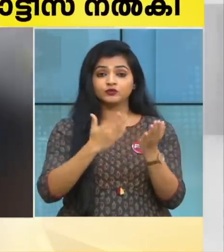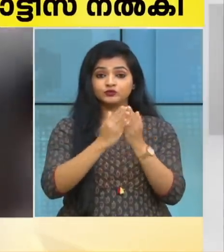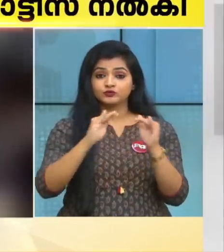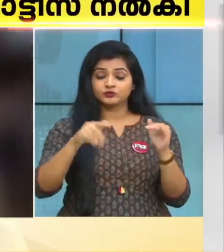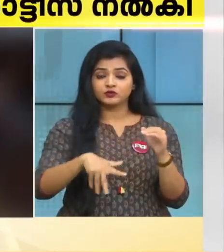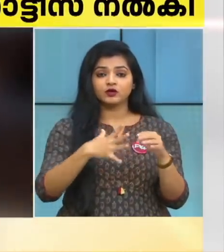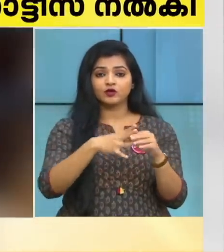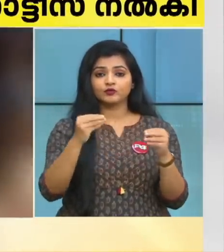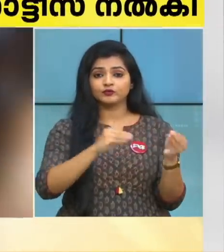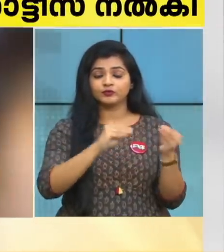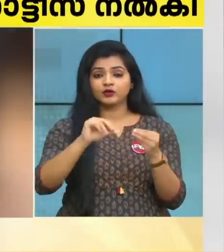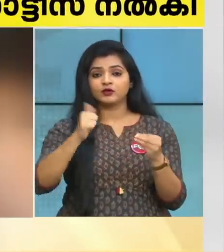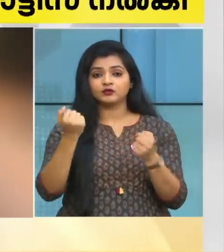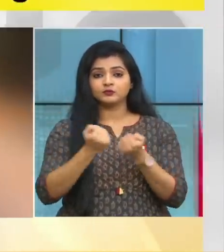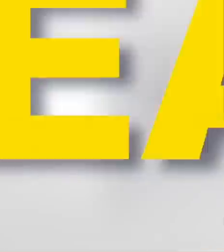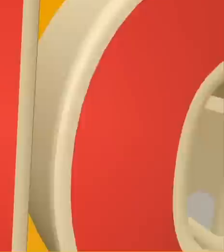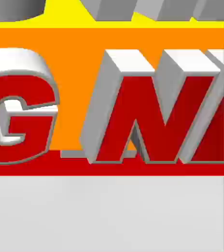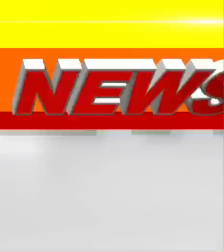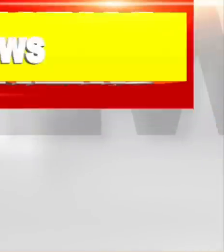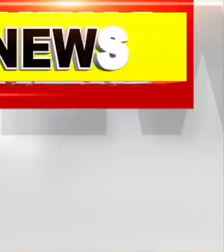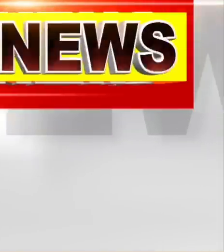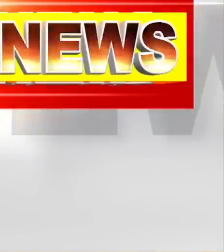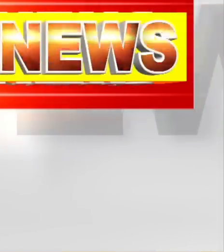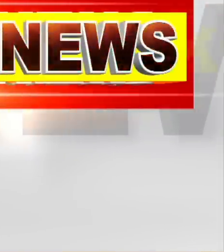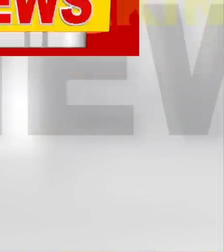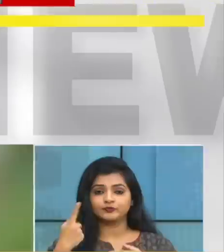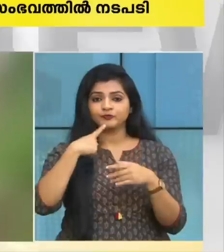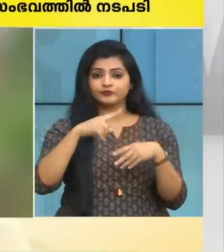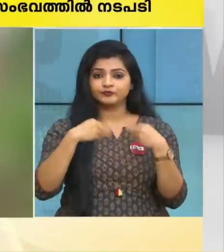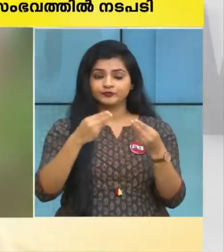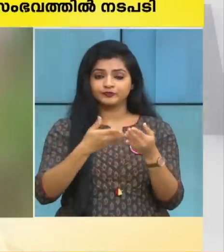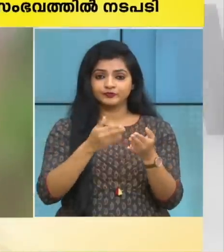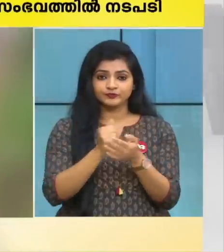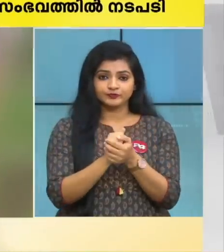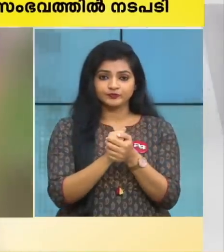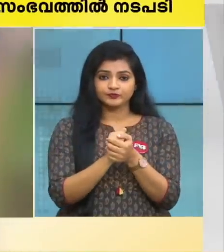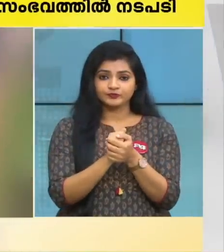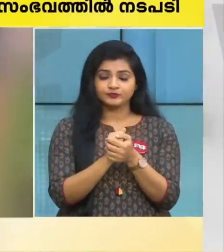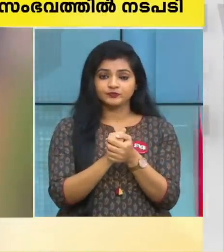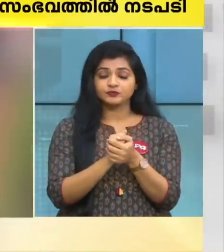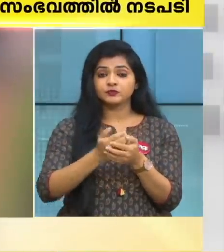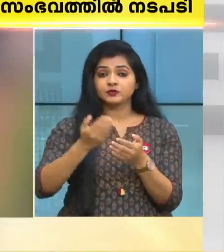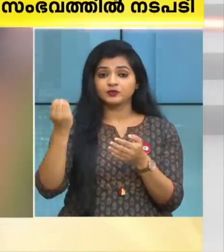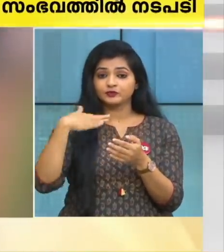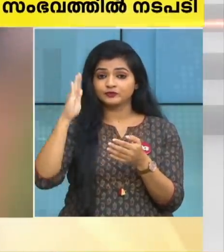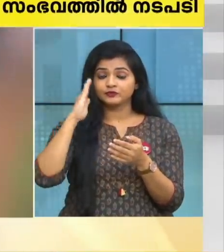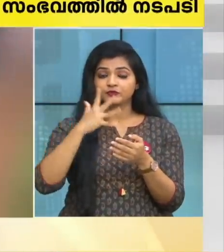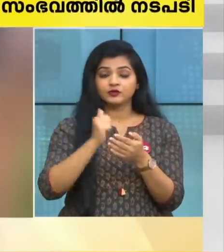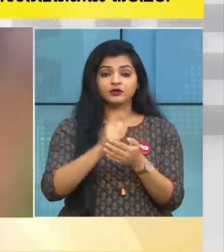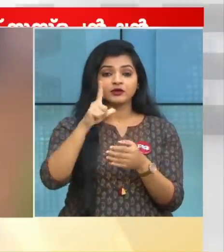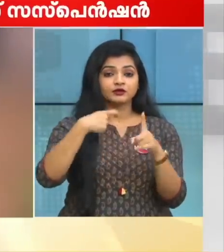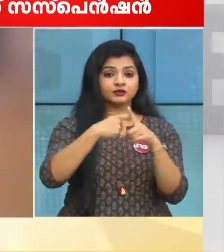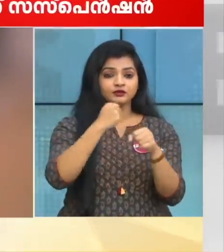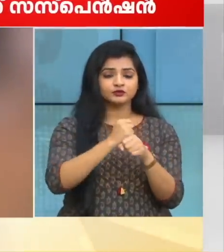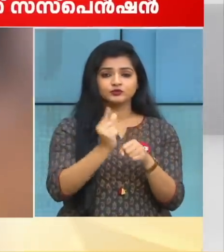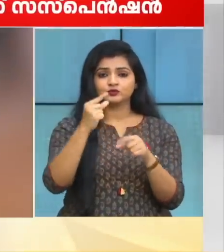പുറത്തിറക്കി മറ്റൊരു ബസ്സിൽ കയറ്റി ഈ യാത്ര പിന്നീട് നടന്നത്, യാത്ര പുരോഗമിച്ചത്. നമ്മൾ മനസ്സിലാക്കിയതനുസരിച്ച് LKG, UKG